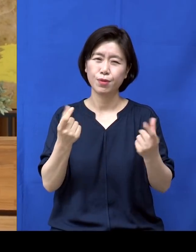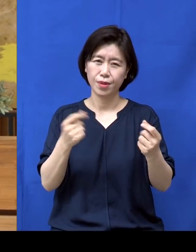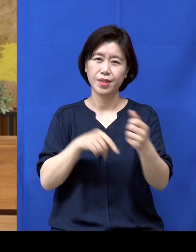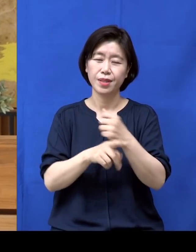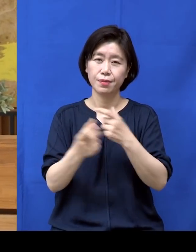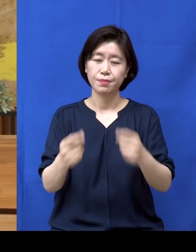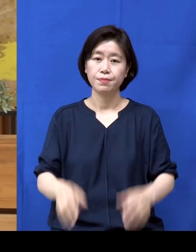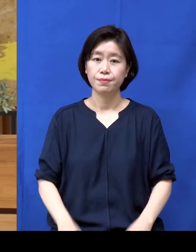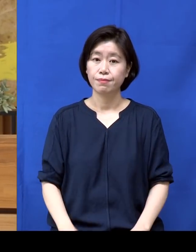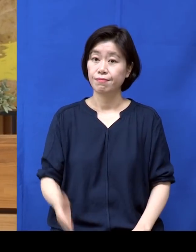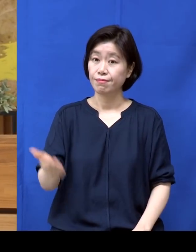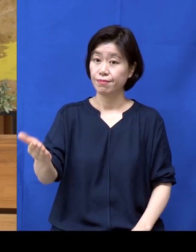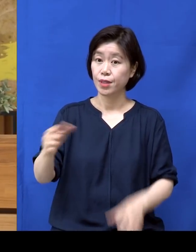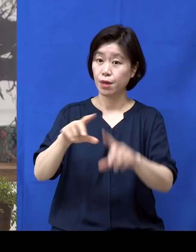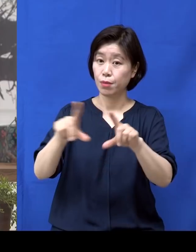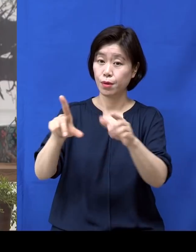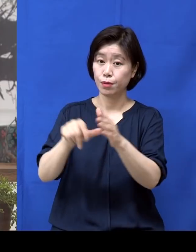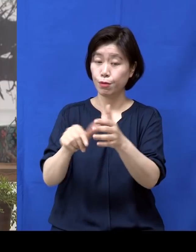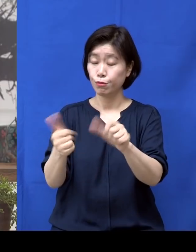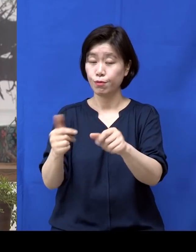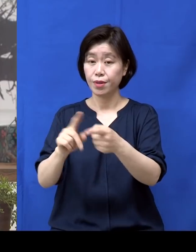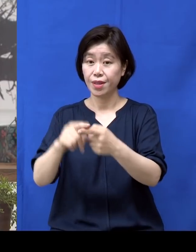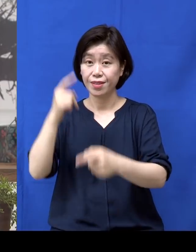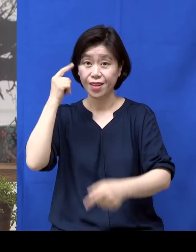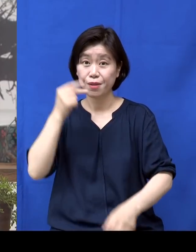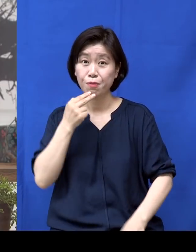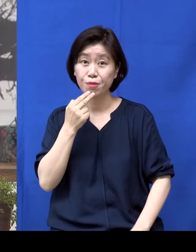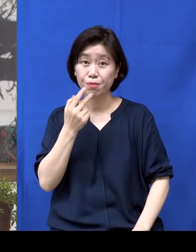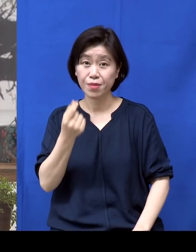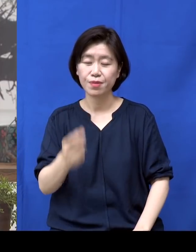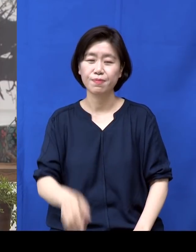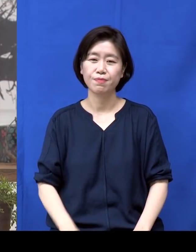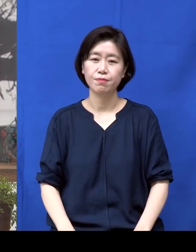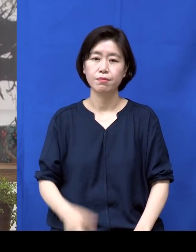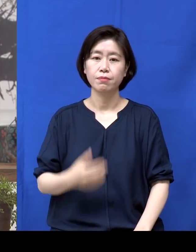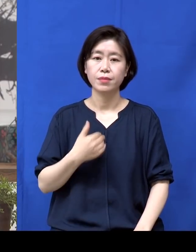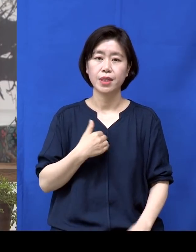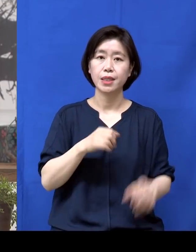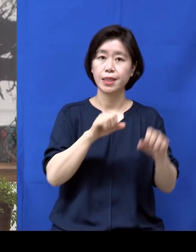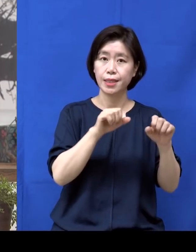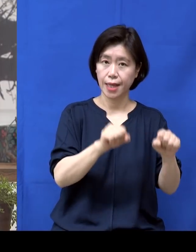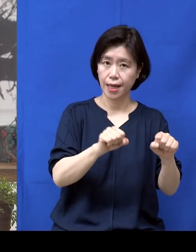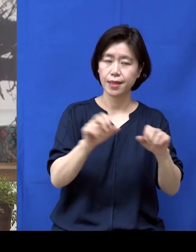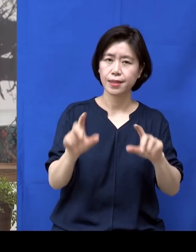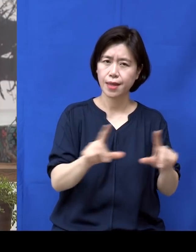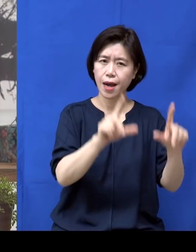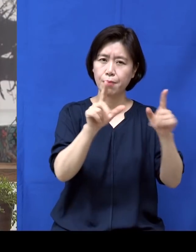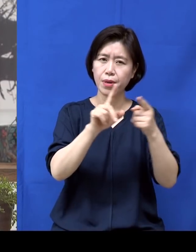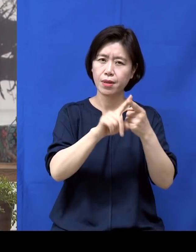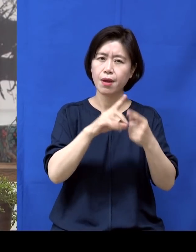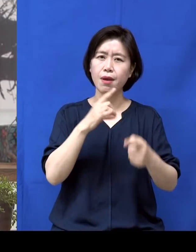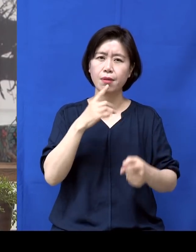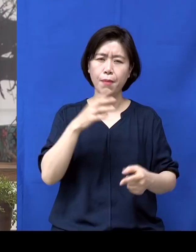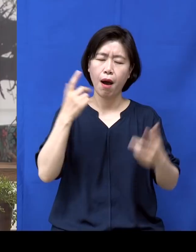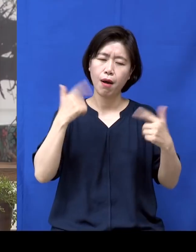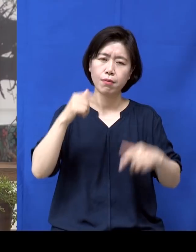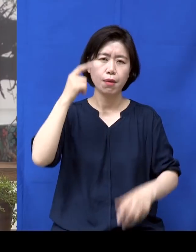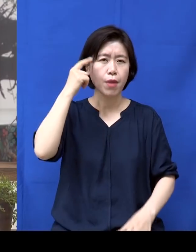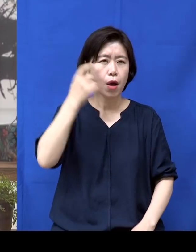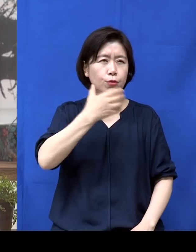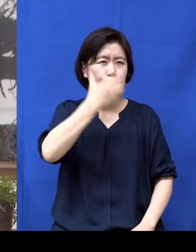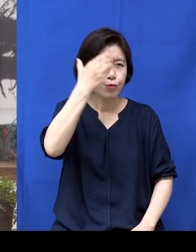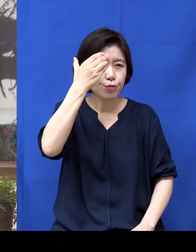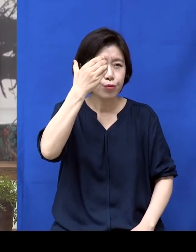사실 평상시에 죽음에 대해 생각해 본 적은 없잖아요. 거의 있어요? 없었던 것 없어요? 같아요. 네. 저는 그냥 생과 삶에 대해서만 묵상하고 네. 뭔가